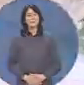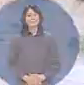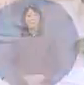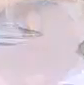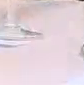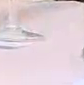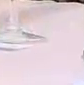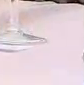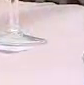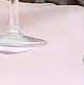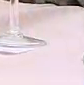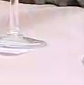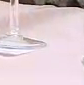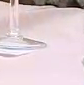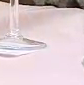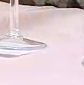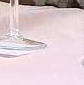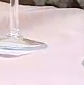まし